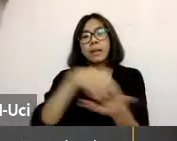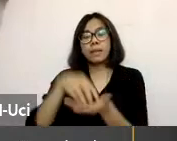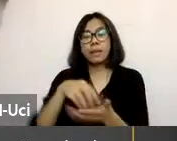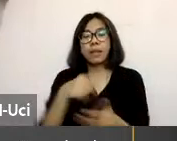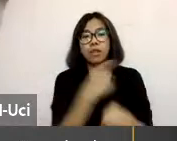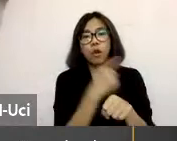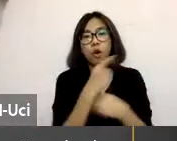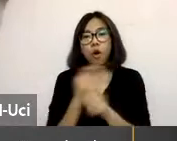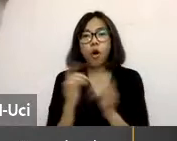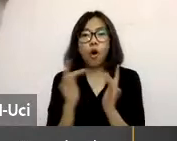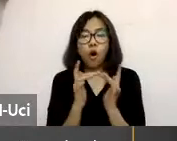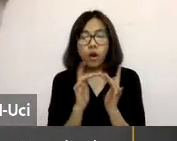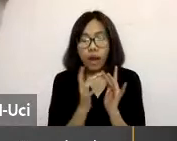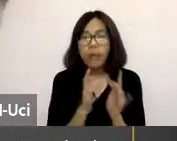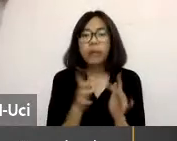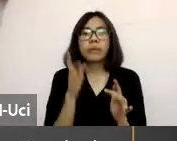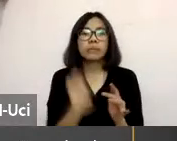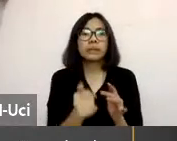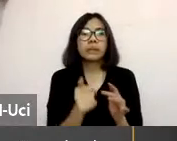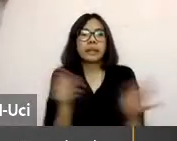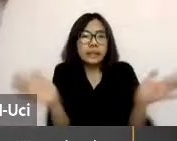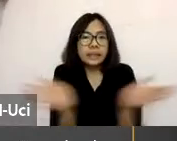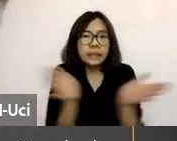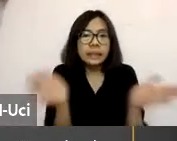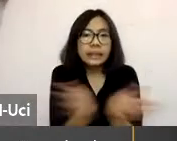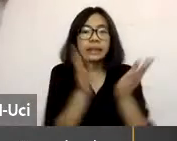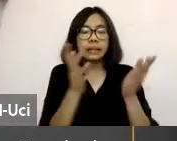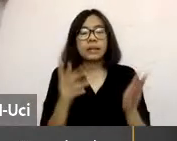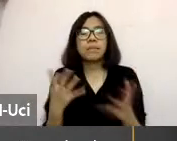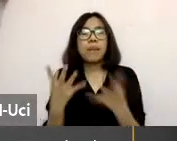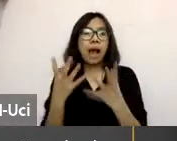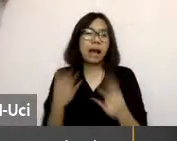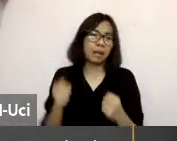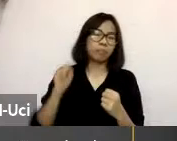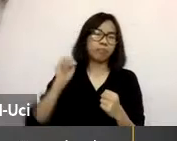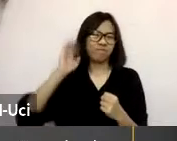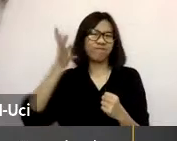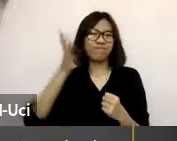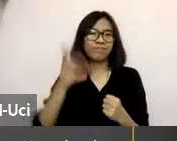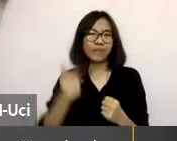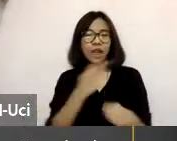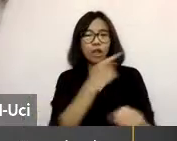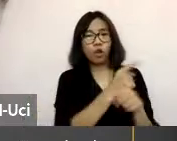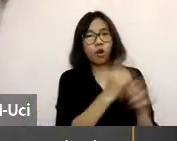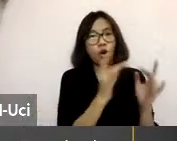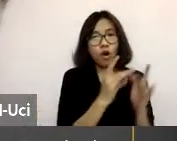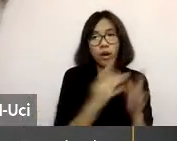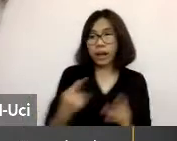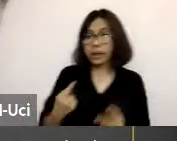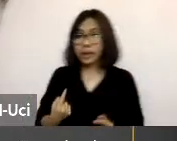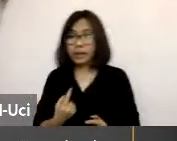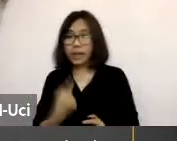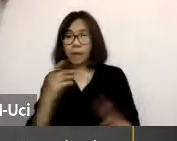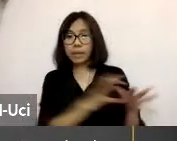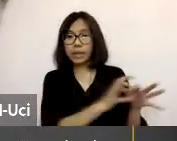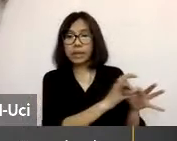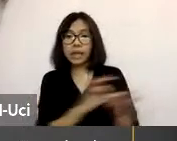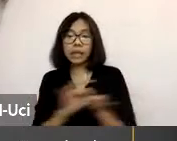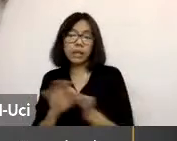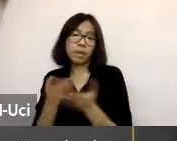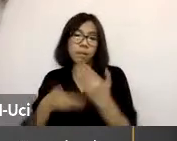ini bisa tercapai nanti kita melakukan melakukan kerja sama demokratis dalam bentuk MUI